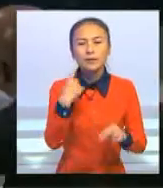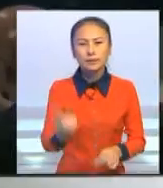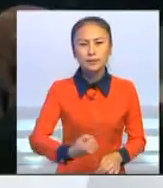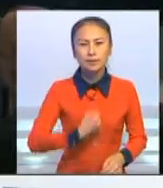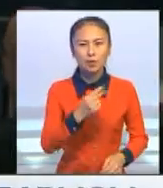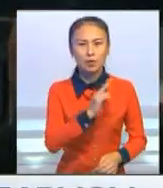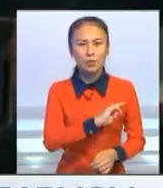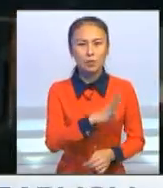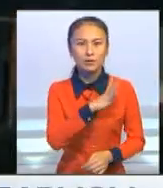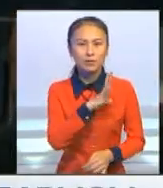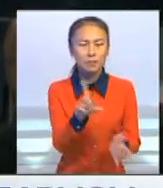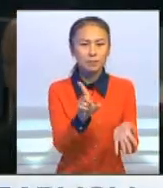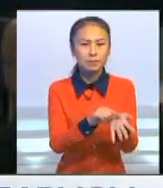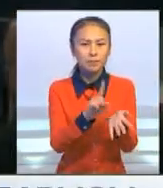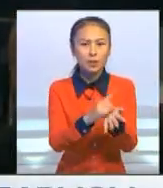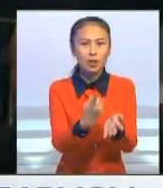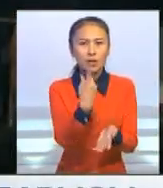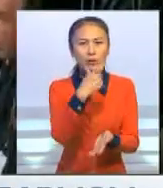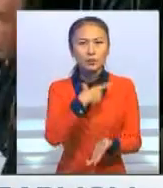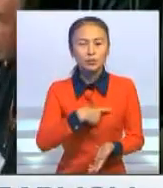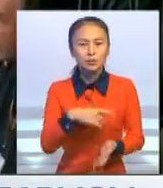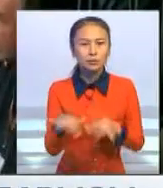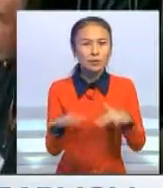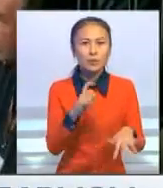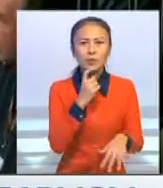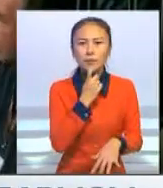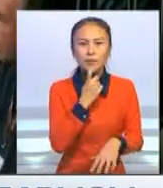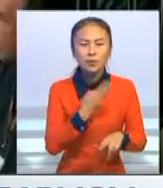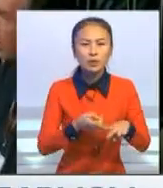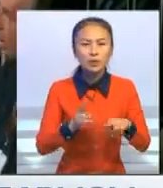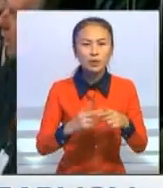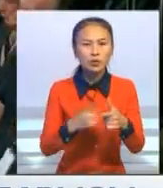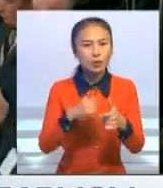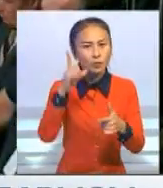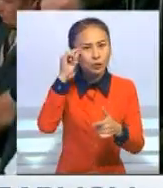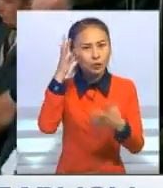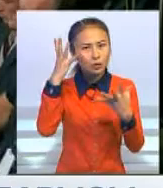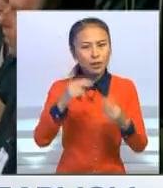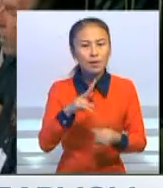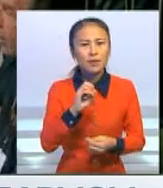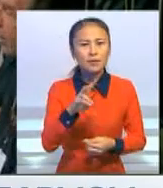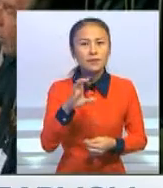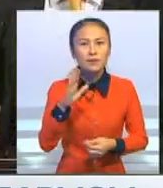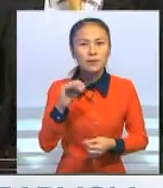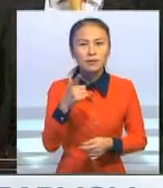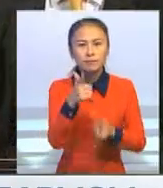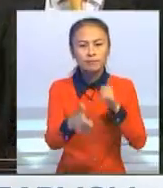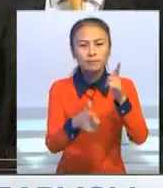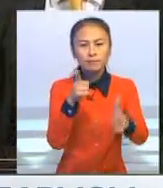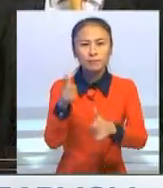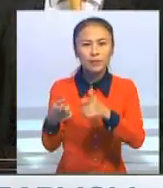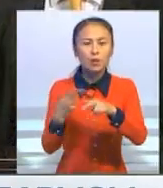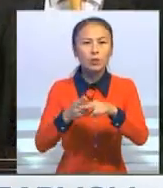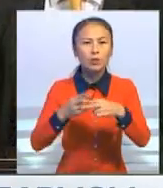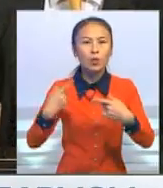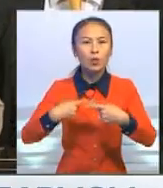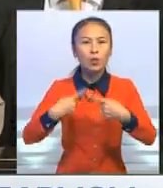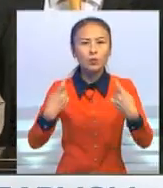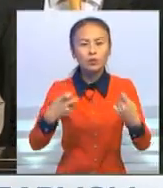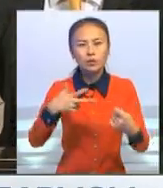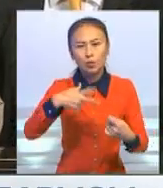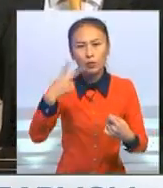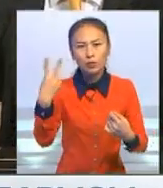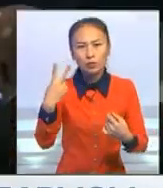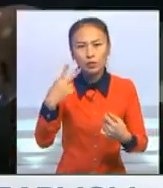қызметте болмаған зейнеткердің жалғыз өзі қимылдауы екіталай. Айта кетейік, дүйсенбі күні қаскүнем Лас-Вегастағы Мандалай Бэй